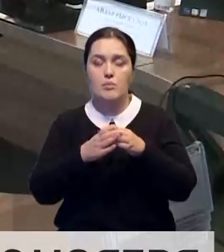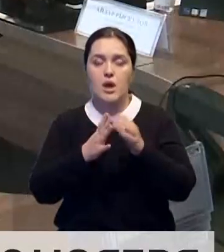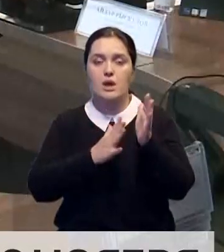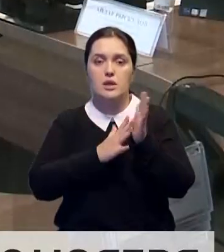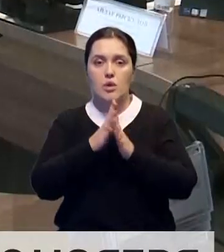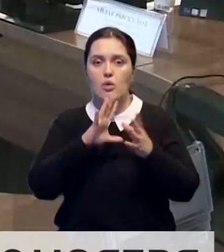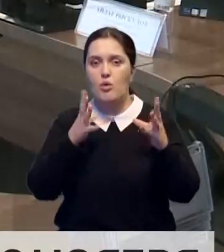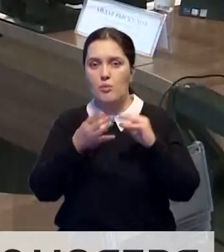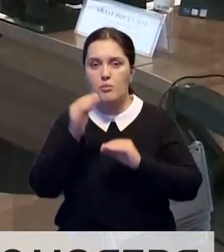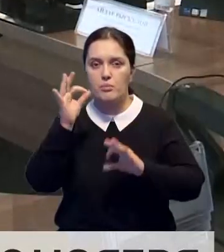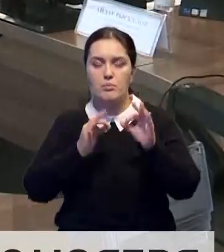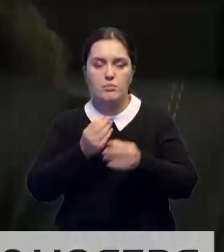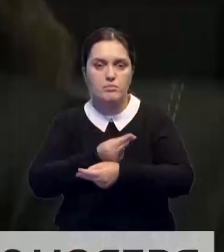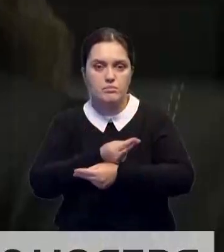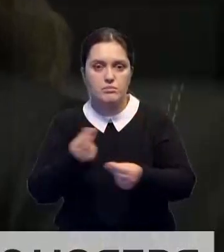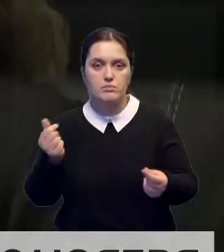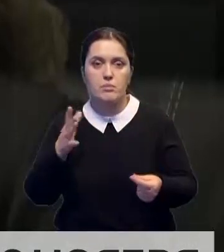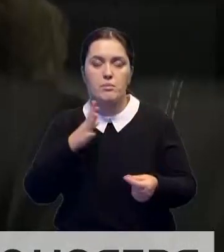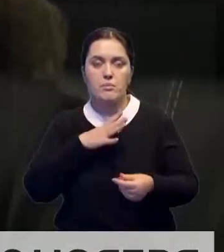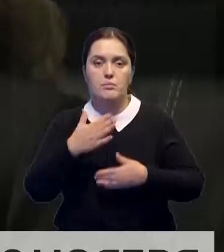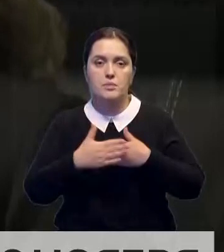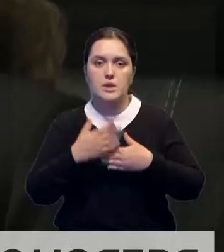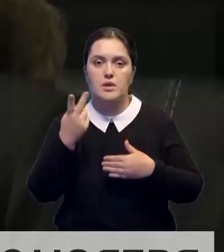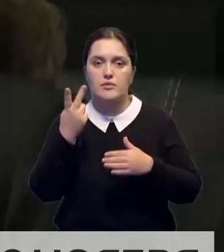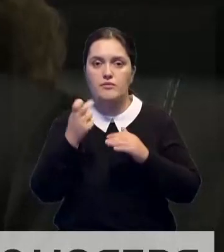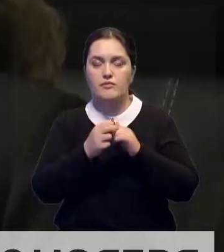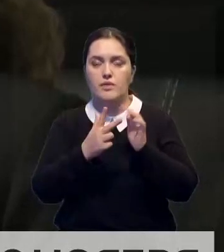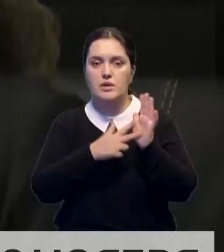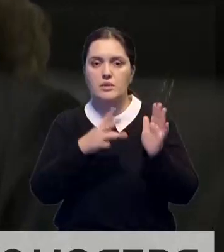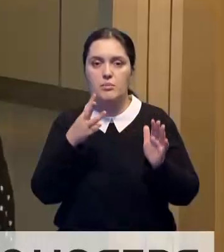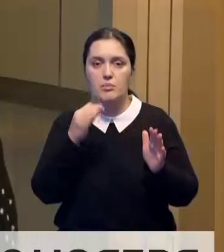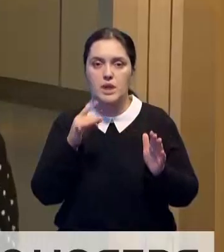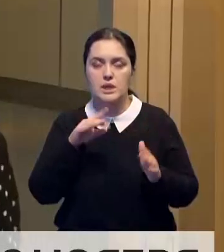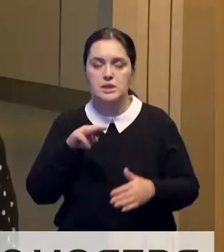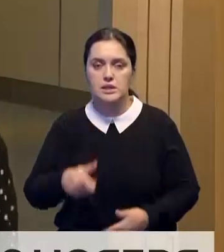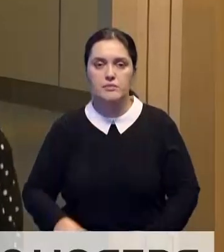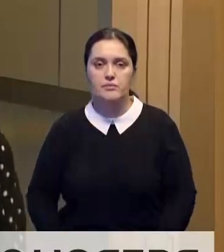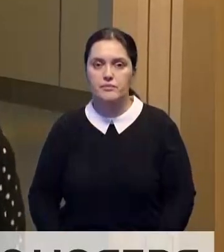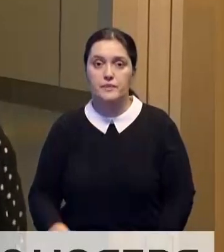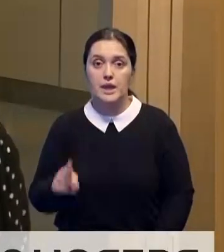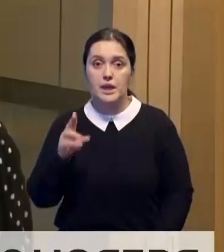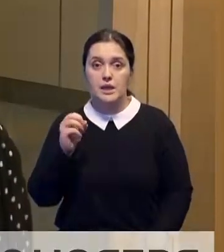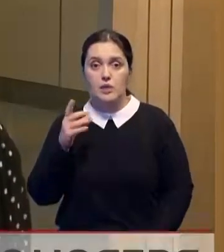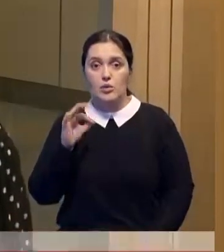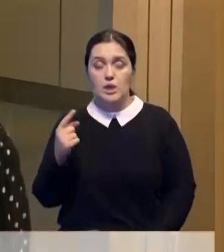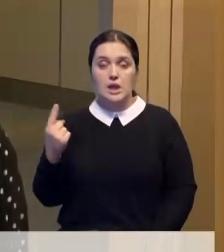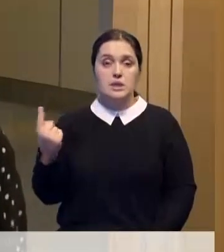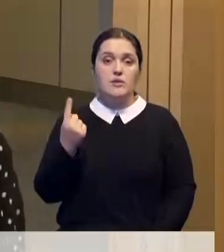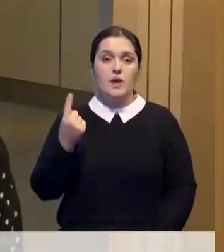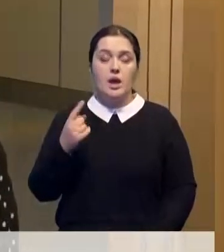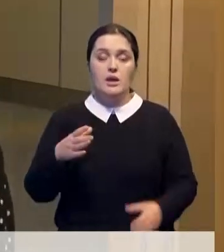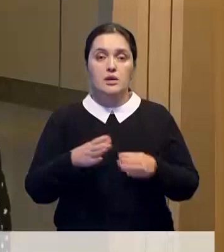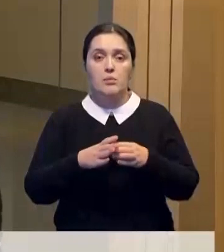сумма дивидендов, выплаченных акционерам, составляет порядка 218 миллиардов тенге. «Кигок» — это единственная компания на казахстанском